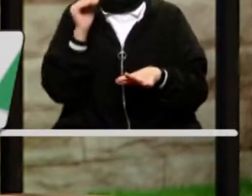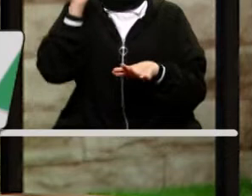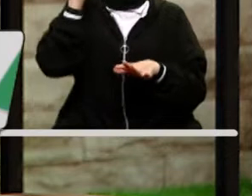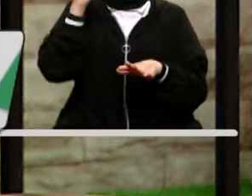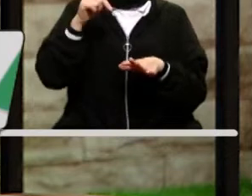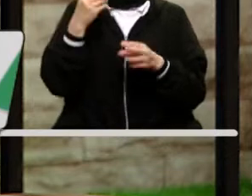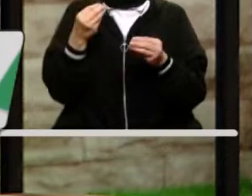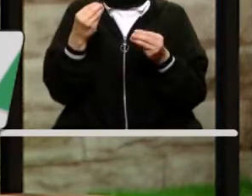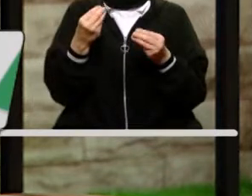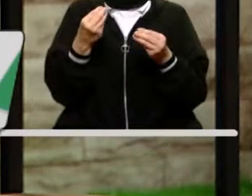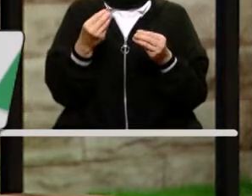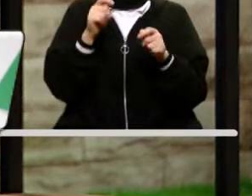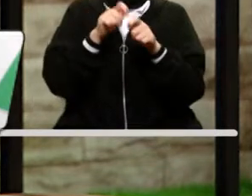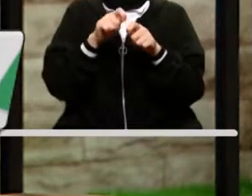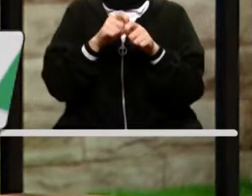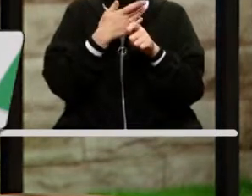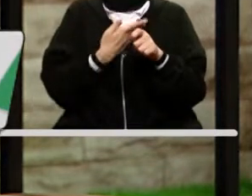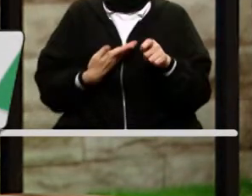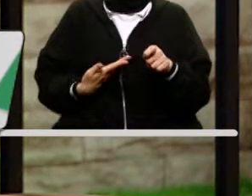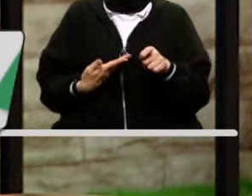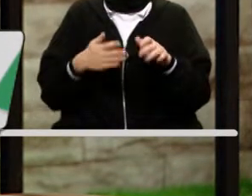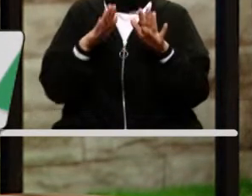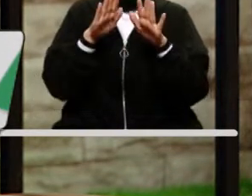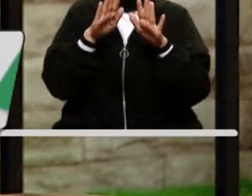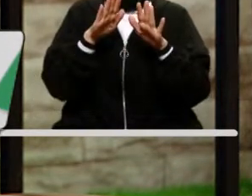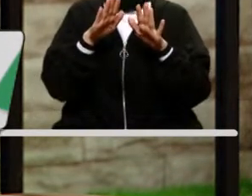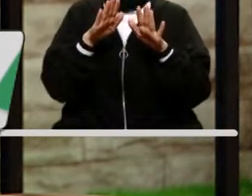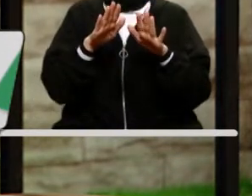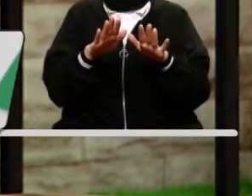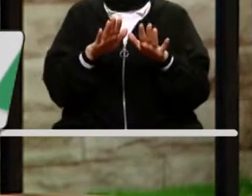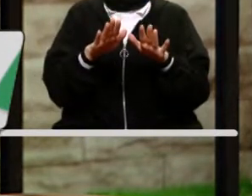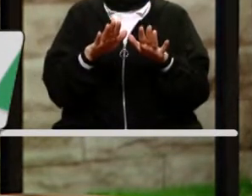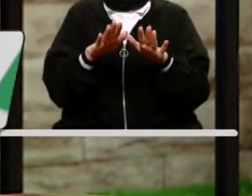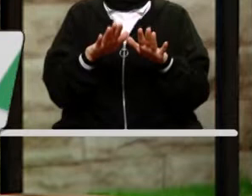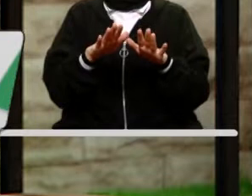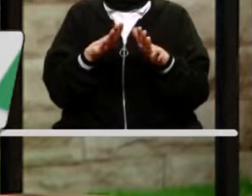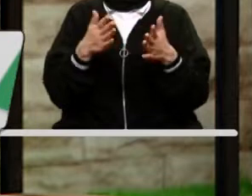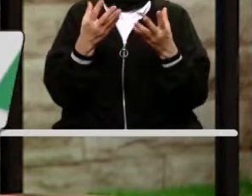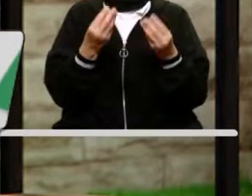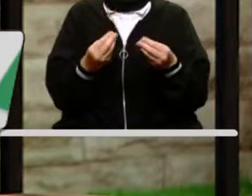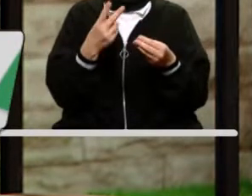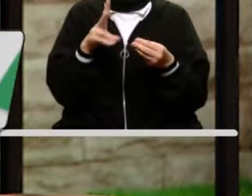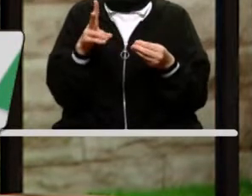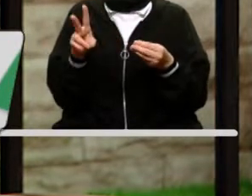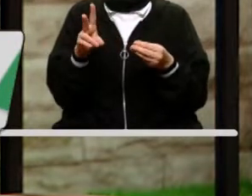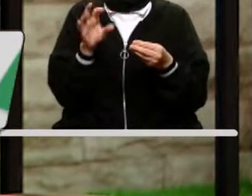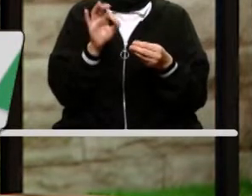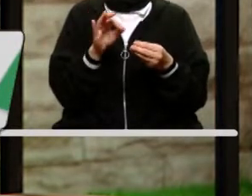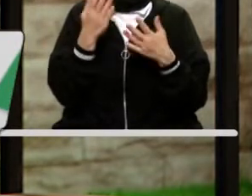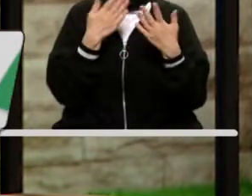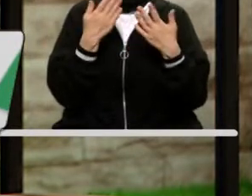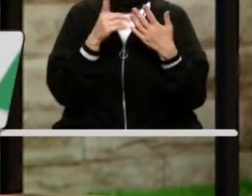olmasını istiyorsanız okuyun. Anne olacaksanız okuyun. Baba olacaksanız okuyun.